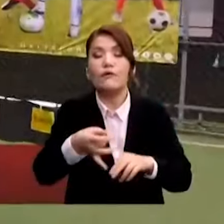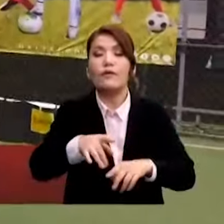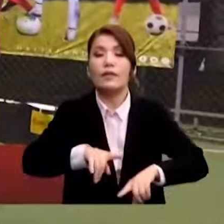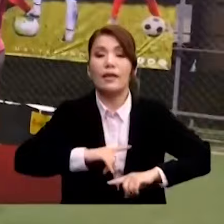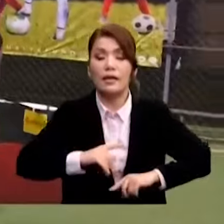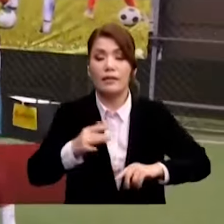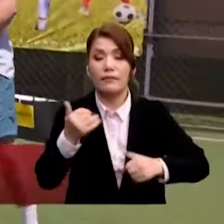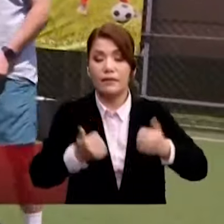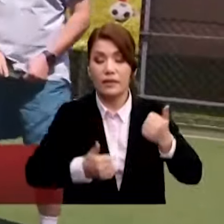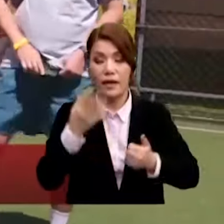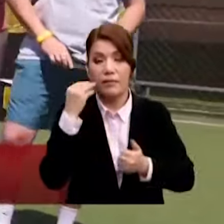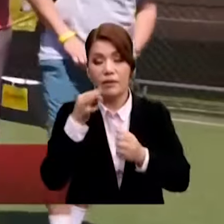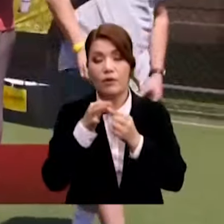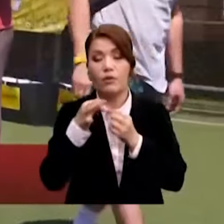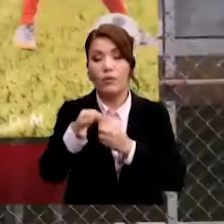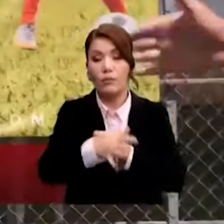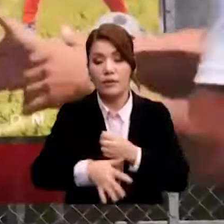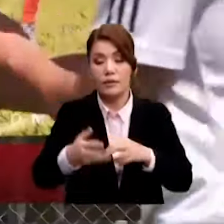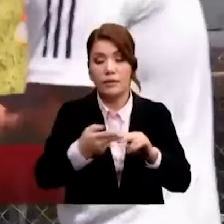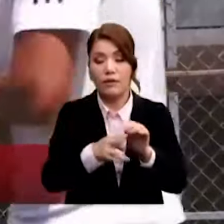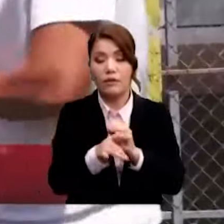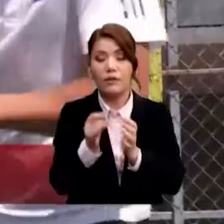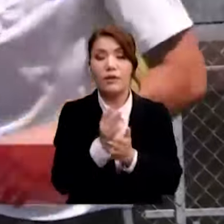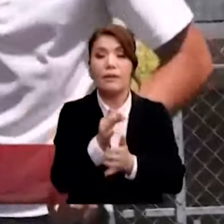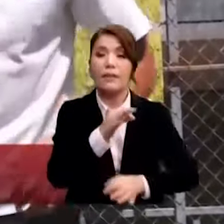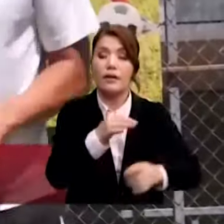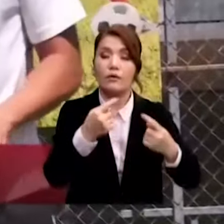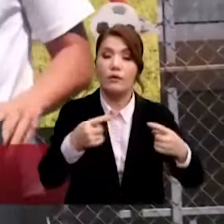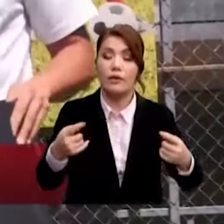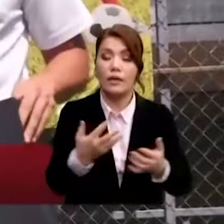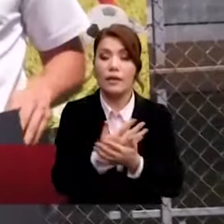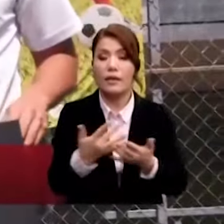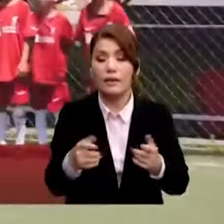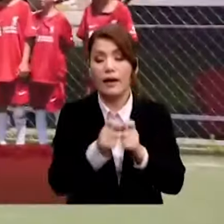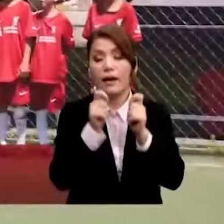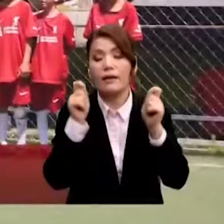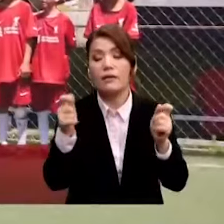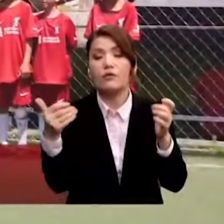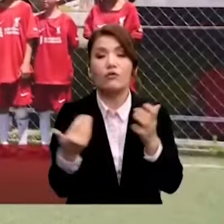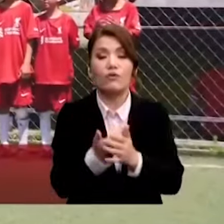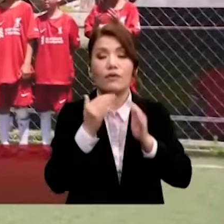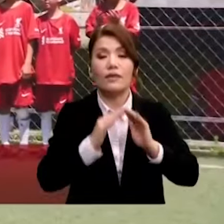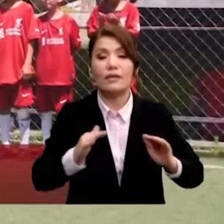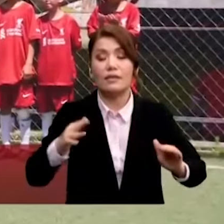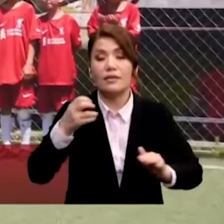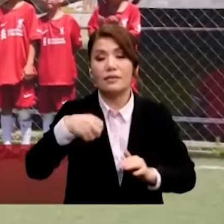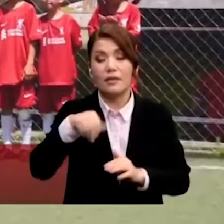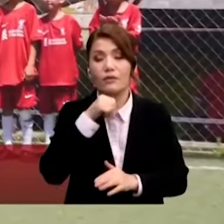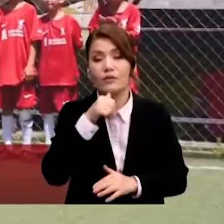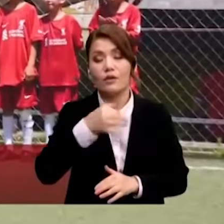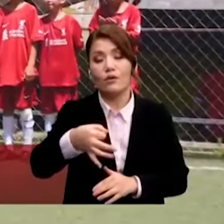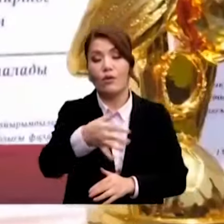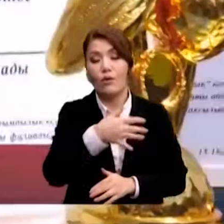также финальный республиканский турнир в Алматинской области. Что касается проектов в других сферах, то это открытие нового детского сада